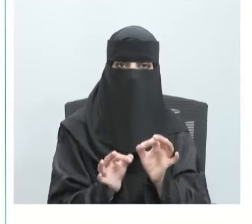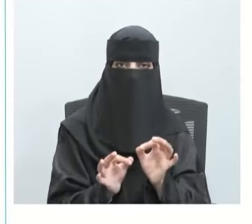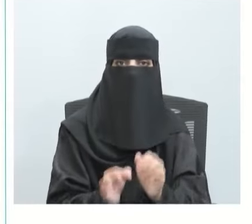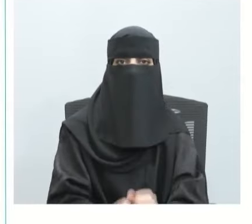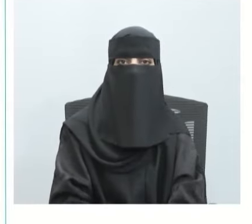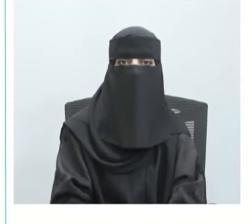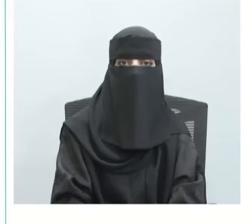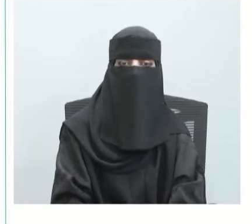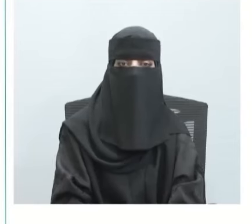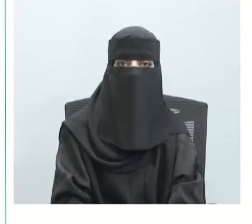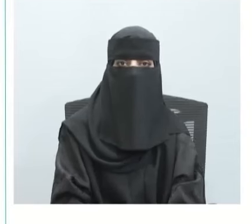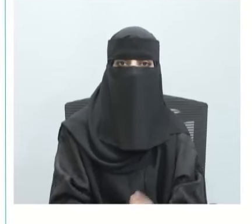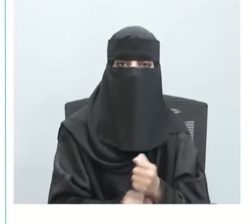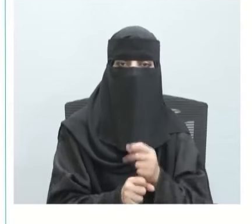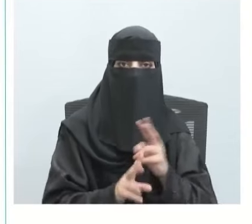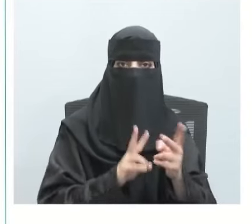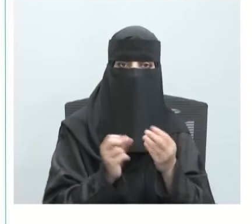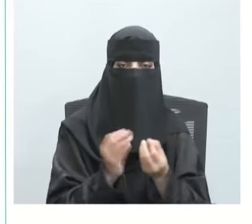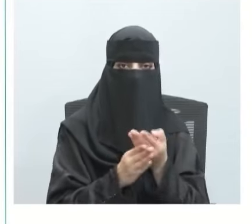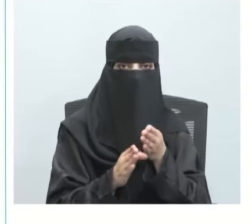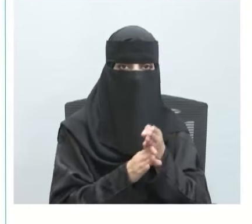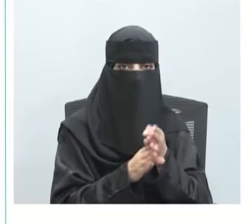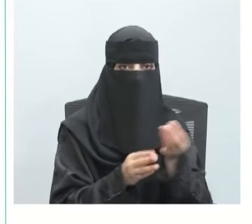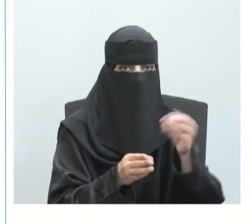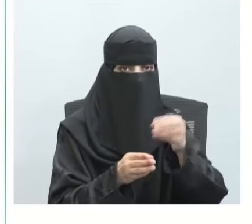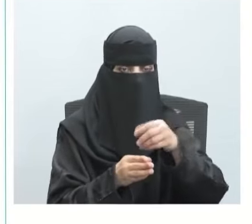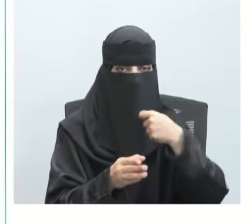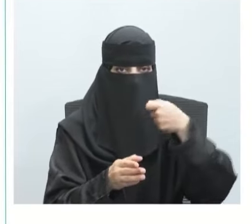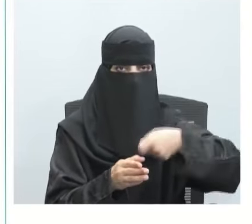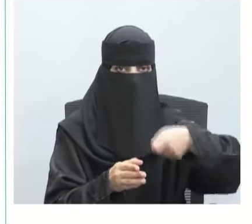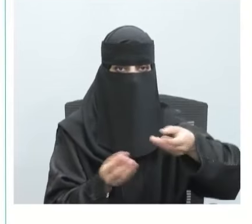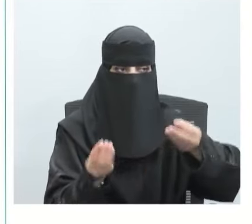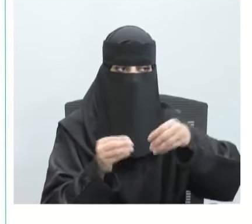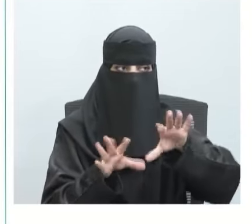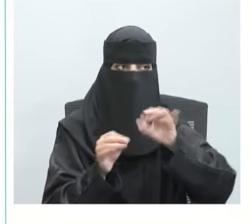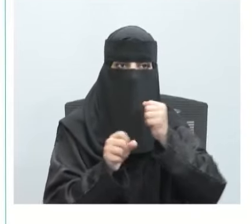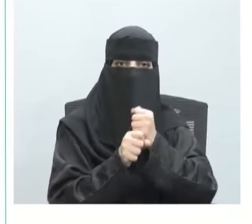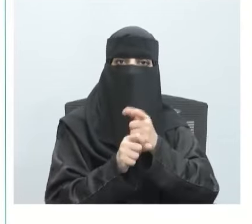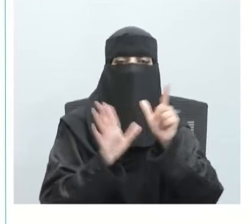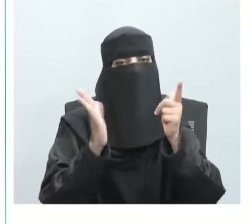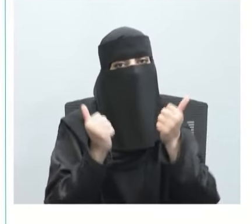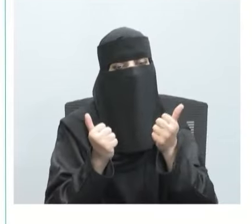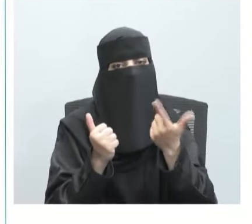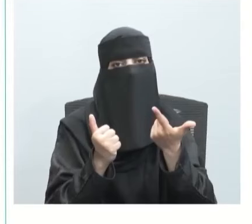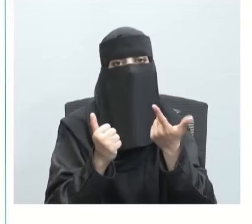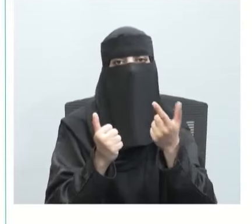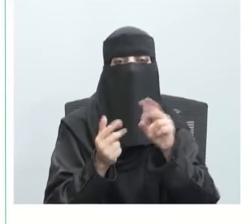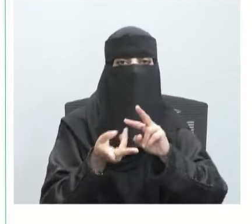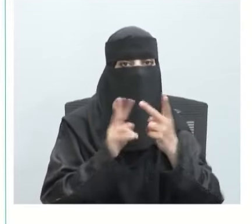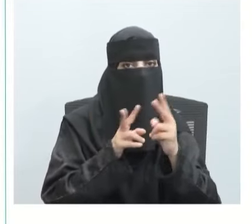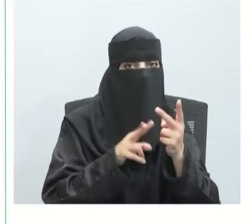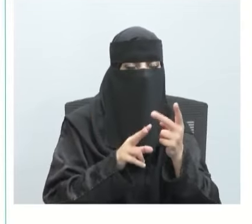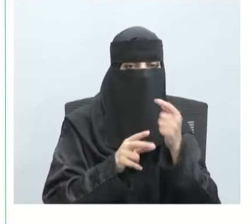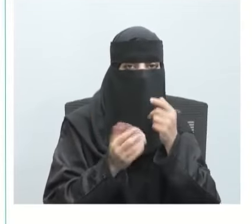ربما يكون هنالك مصروفات او دخل اضافي لديك قد يكون بشكل اسبوعي او بشكل متغير